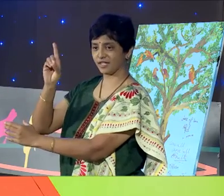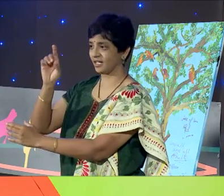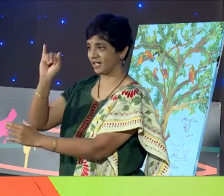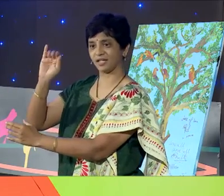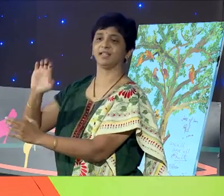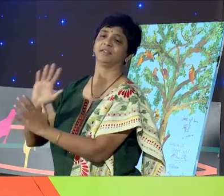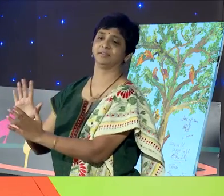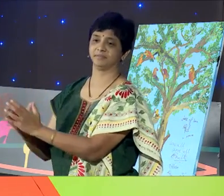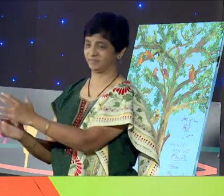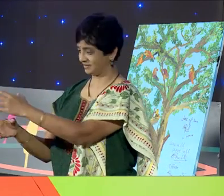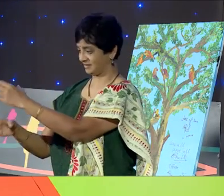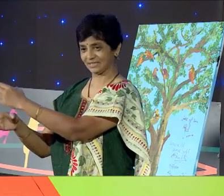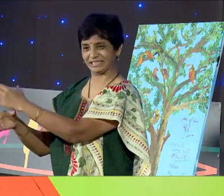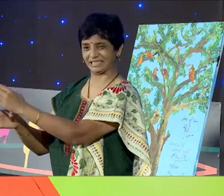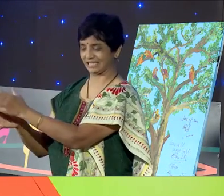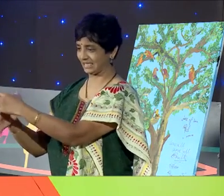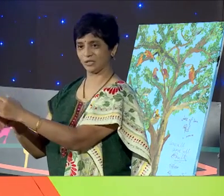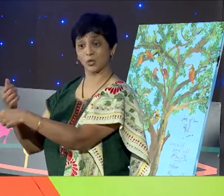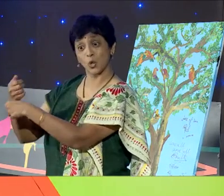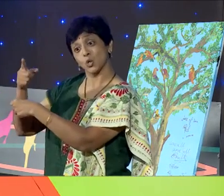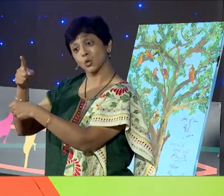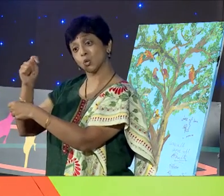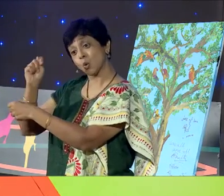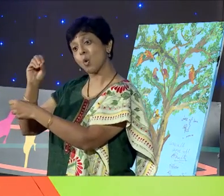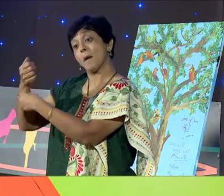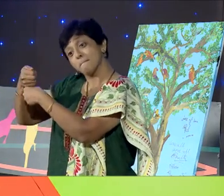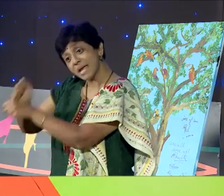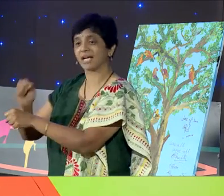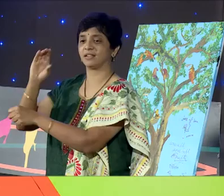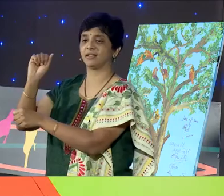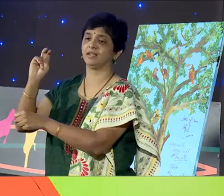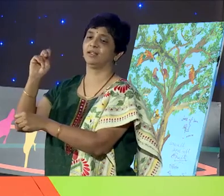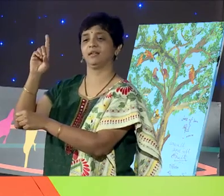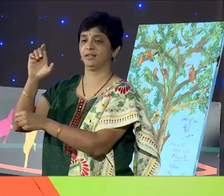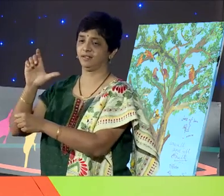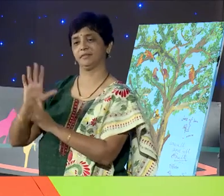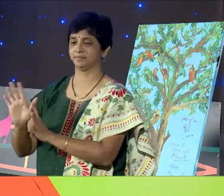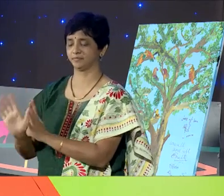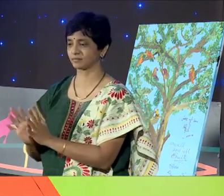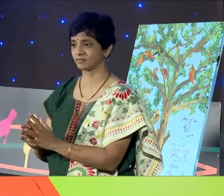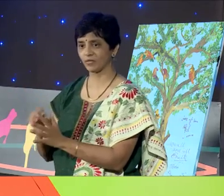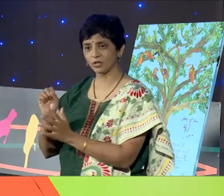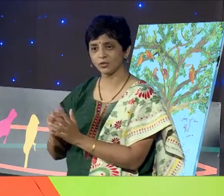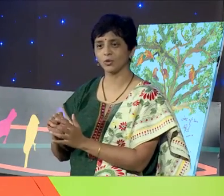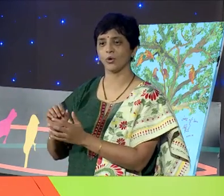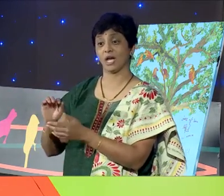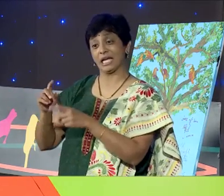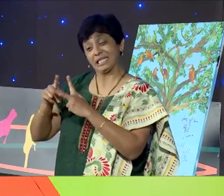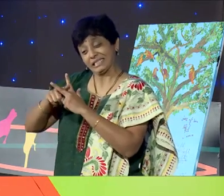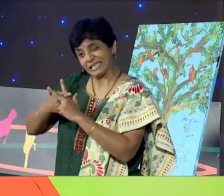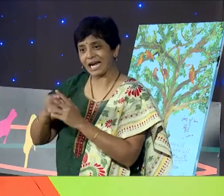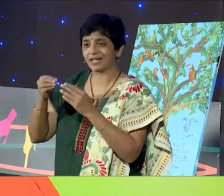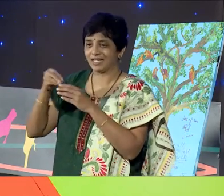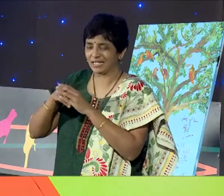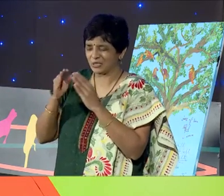होगी, और कच्चा माल लाऊंगा कहाँ से। तो मेरा एक दोस्त था जो मार्केट में चाय बेचा करता था, उस हाथ गाड़ी पे, हैंड कार्ड पे, वो